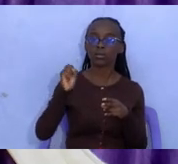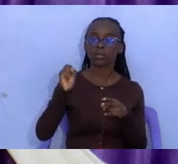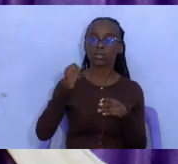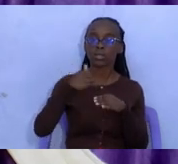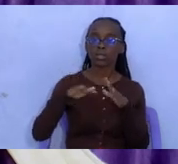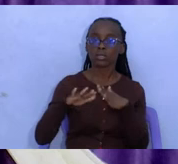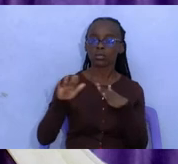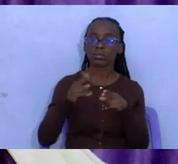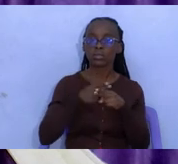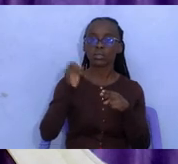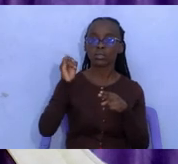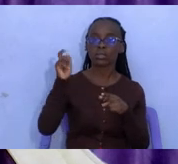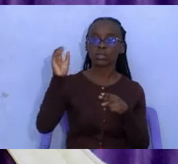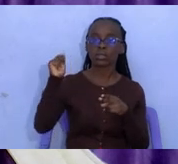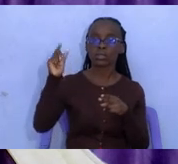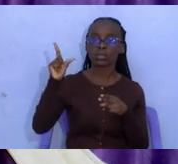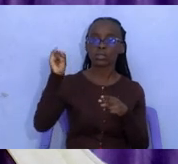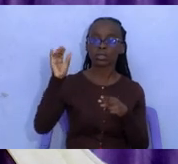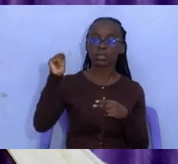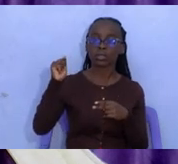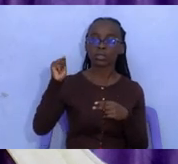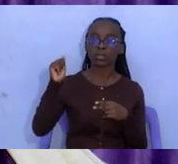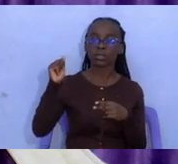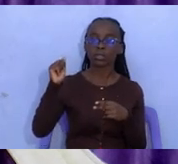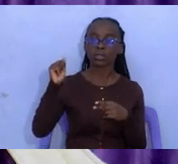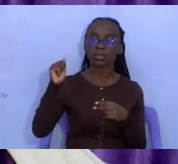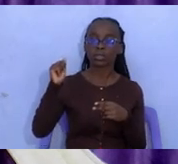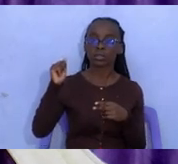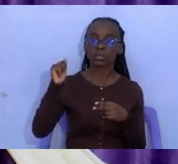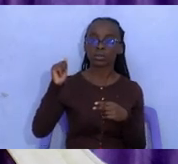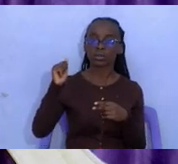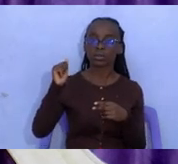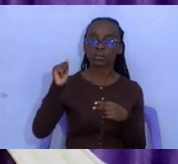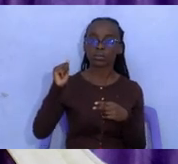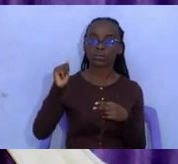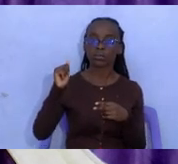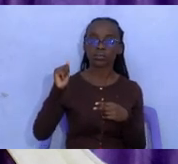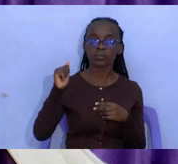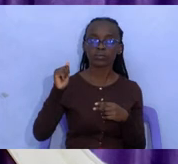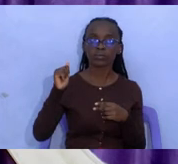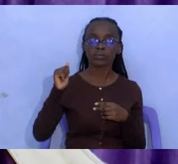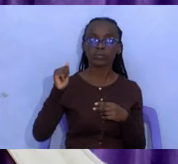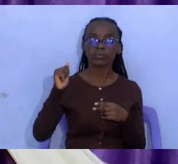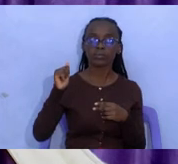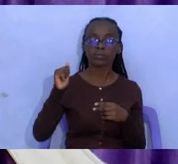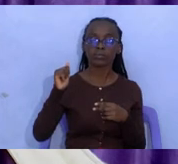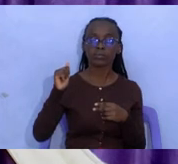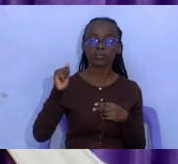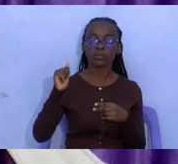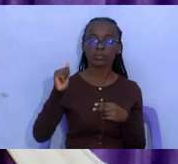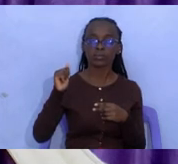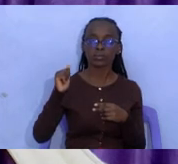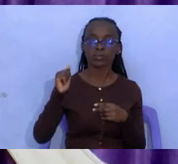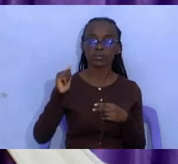Kiitalia. Sijui kama umesikia ni nani huyo. Hakukuwa raia tu, alikuwa akida. The man